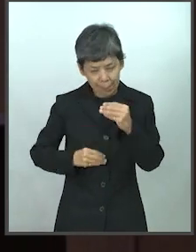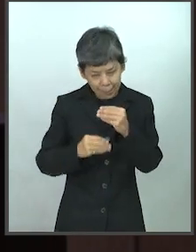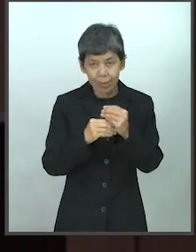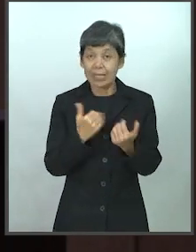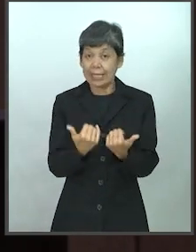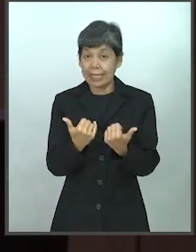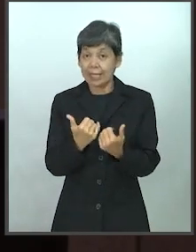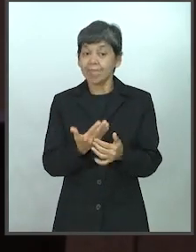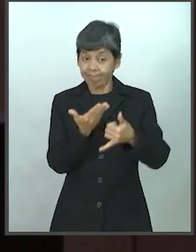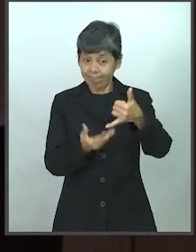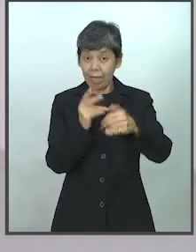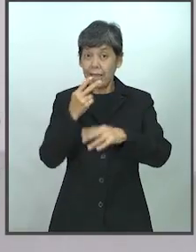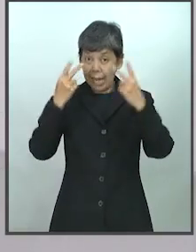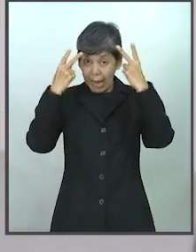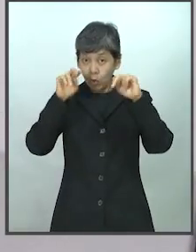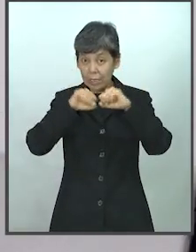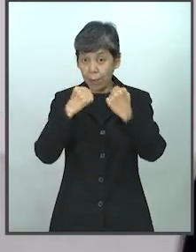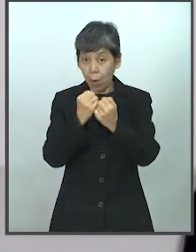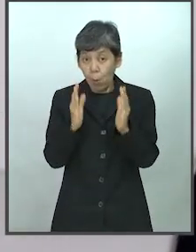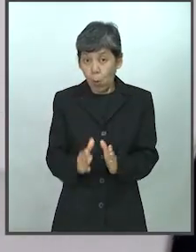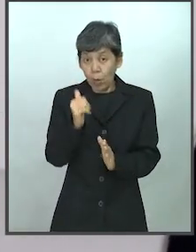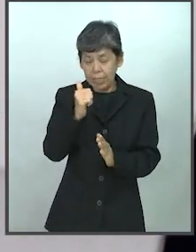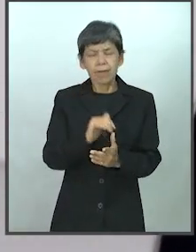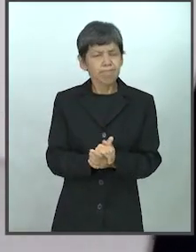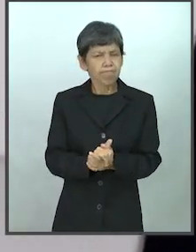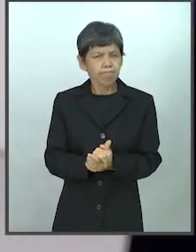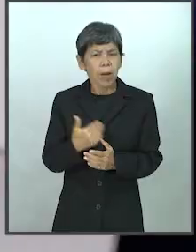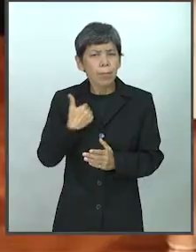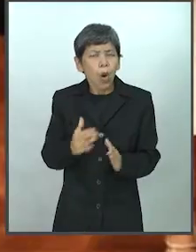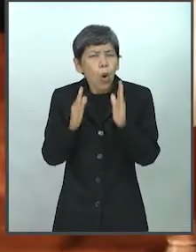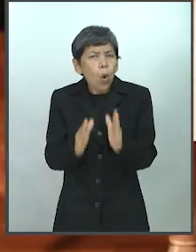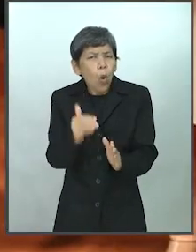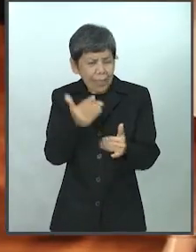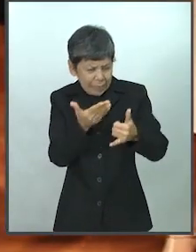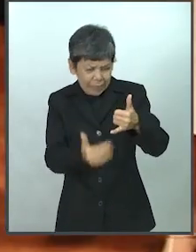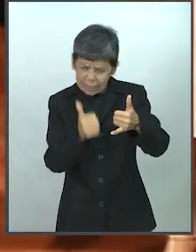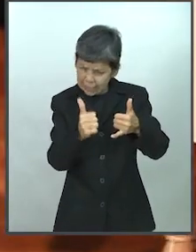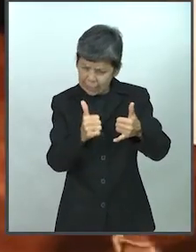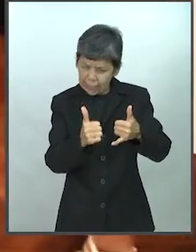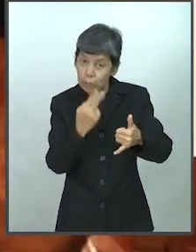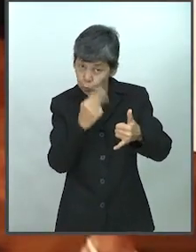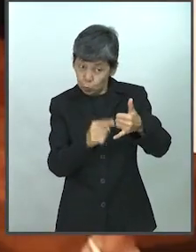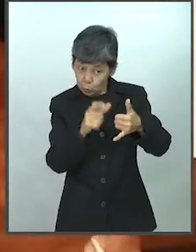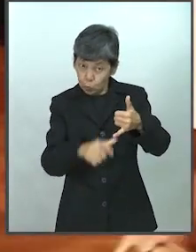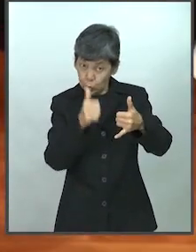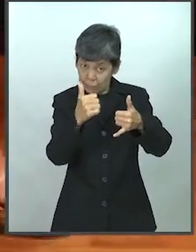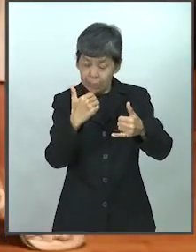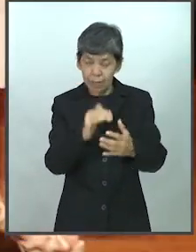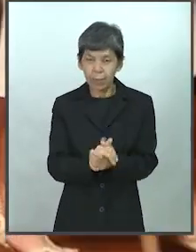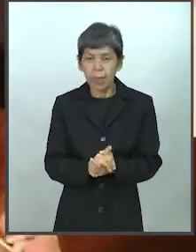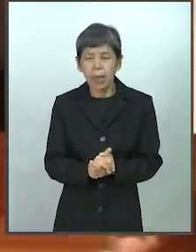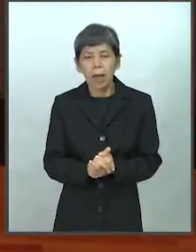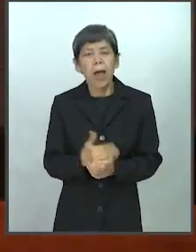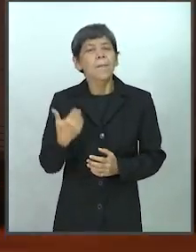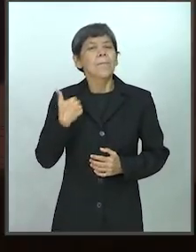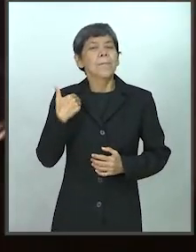างคุณศิโรจน์ก็เห็นว่านอกเหนือจากคนดีที่ดีโดยตนของเองตัวเองแล้วเนี่ยนะครับ